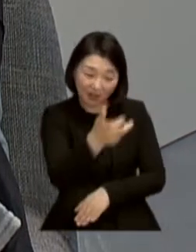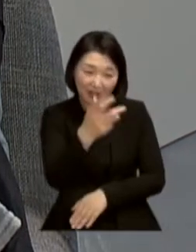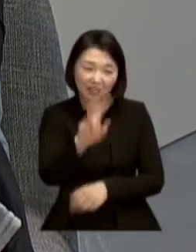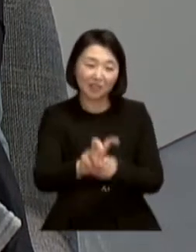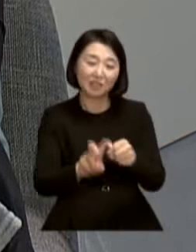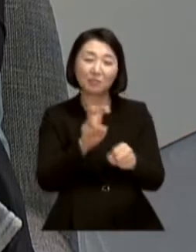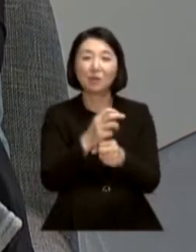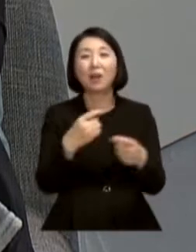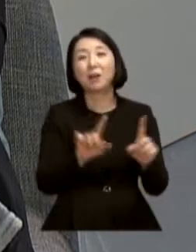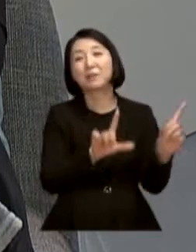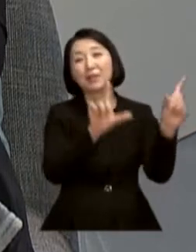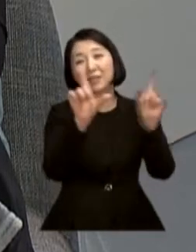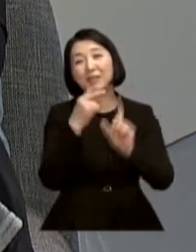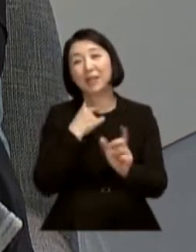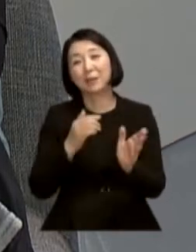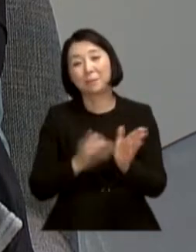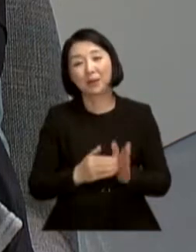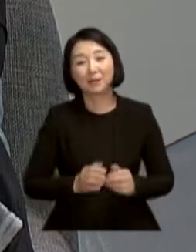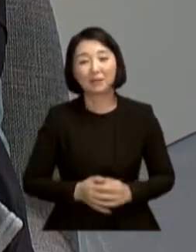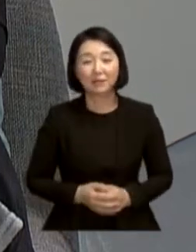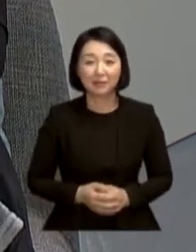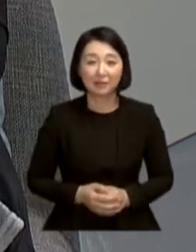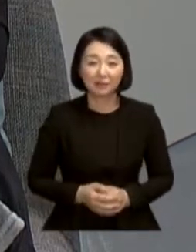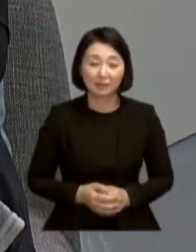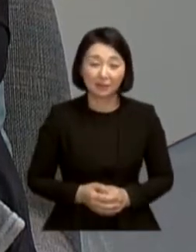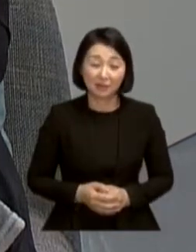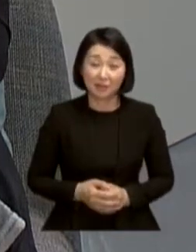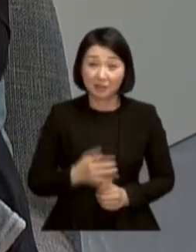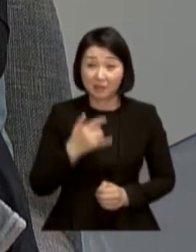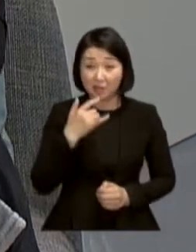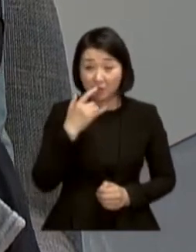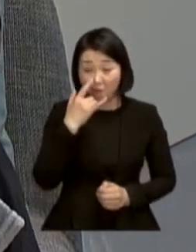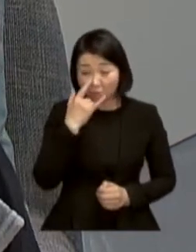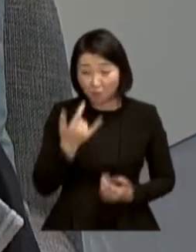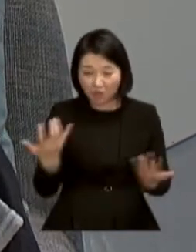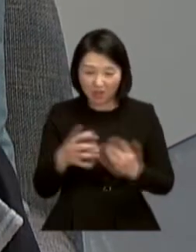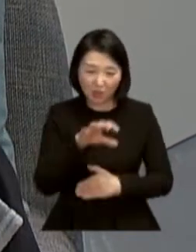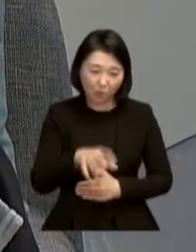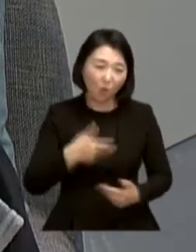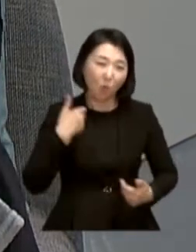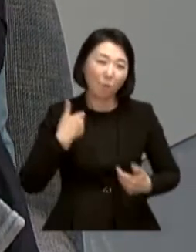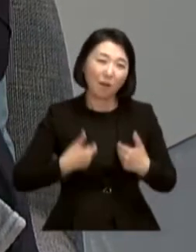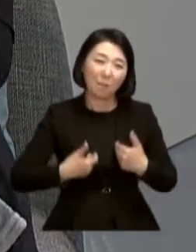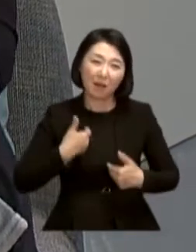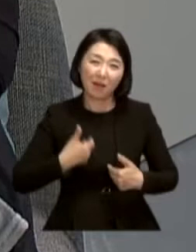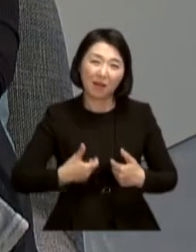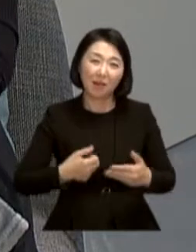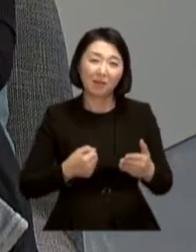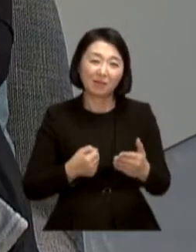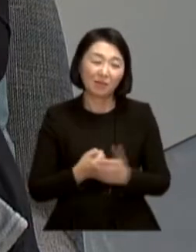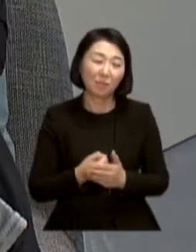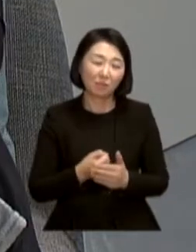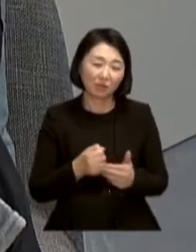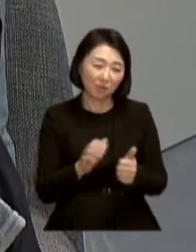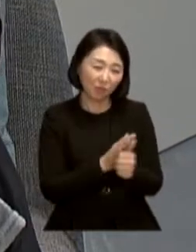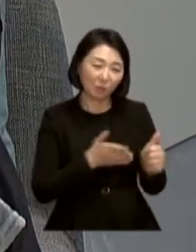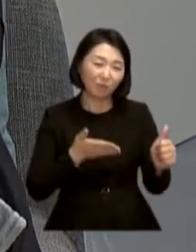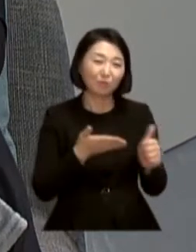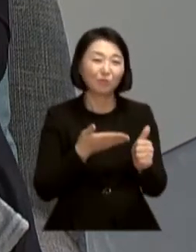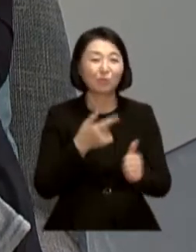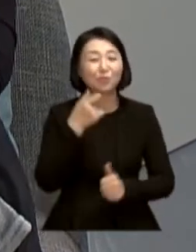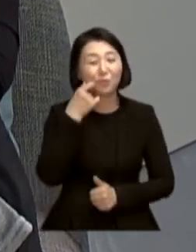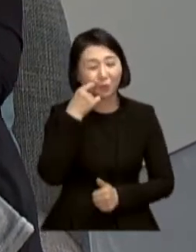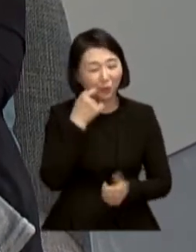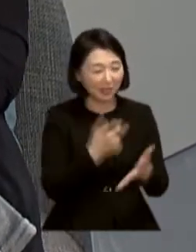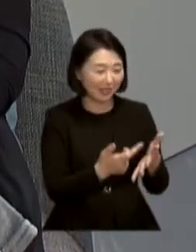함께 살았는데 이렇게 사역지가 많고 또 여러 가지 사역이 분주하다는 것 때문에 잘 챙겨주지